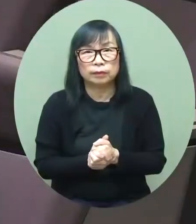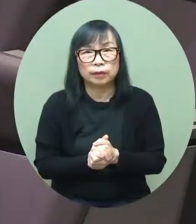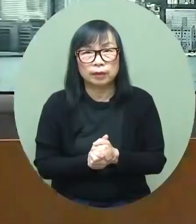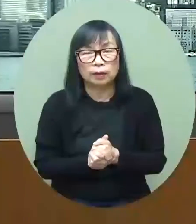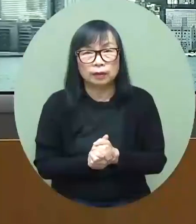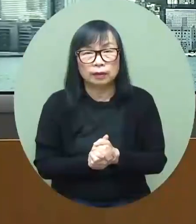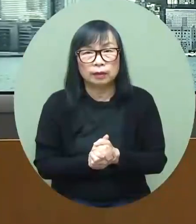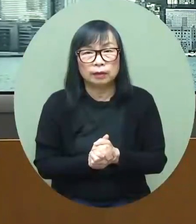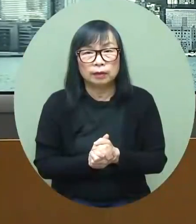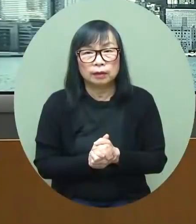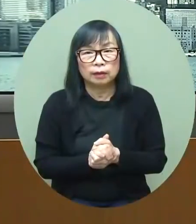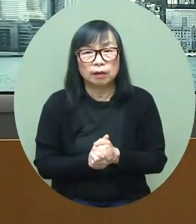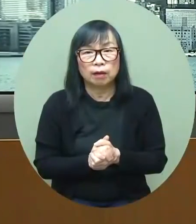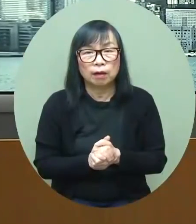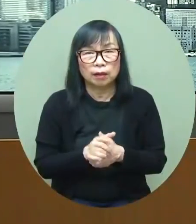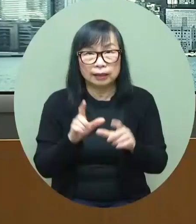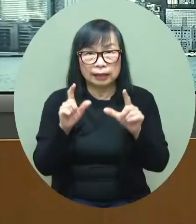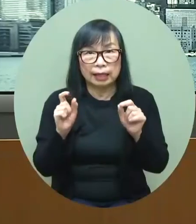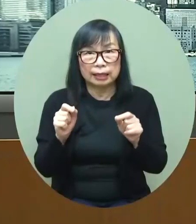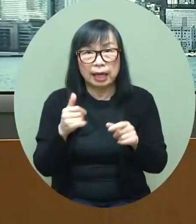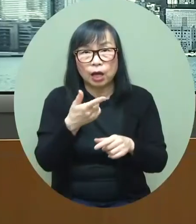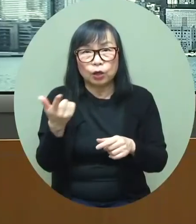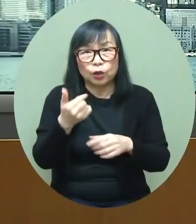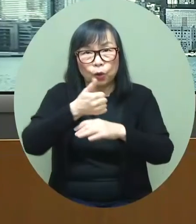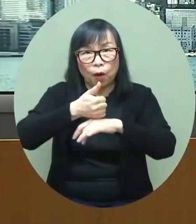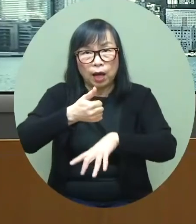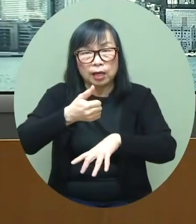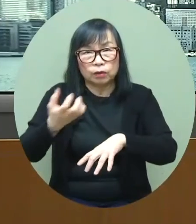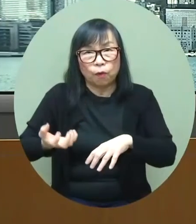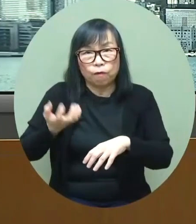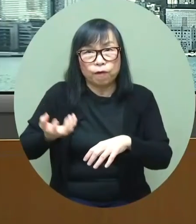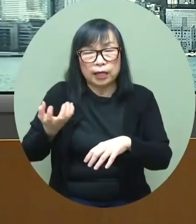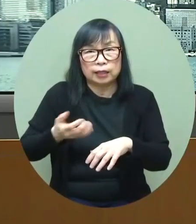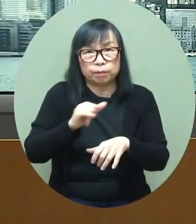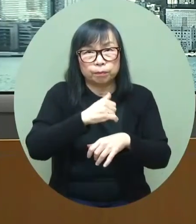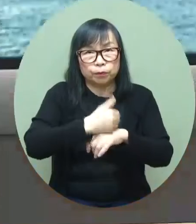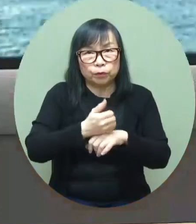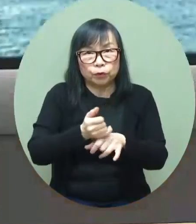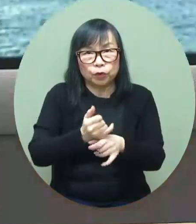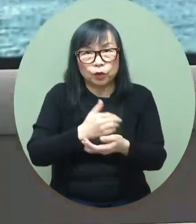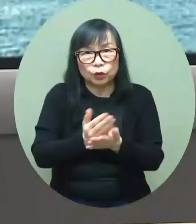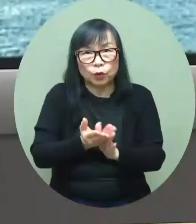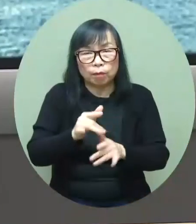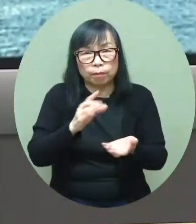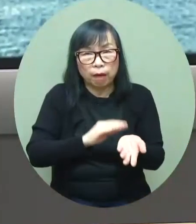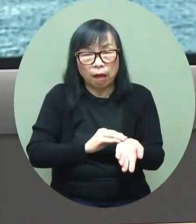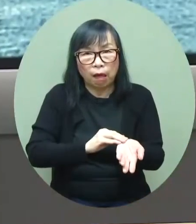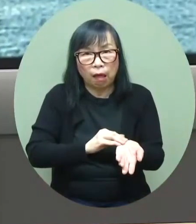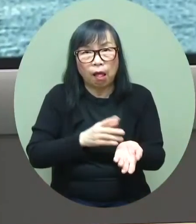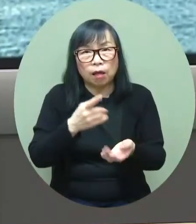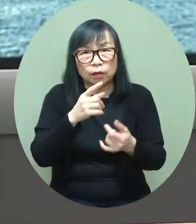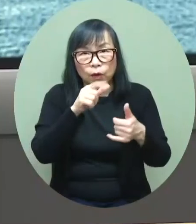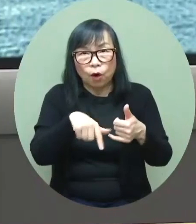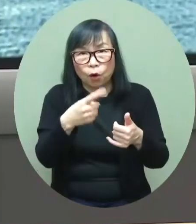係，咁呢、這個講緊嗰個多系統嗰個嘅發炎綜合症啦嚇，咁、其實頭先都提到咧，係個別